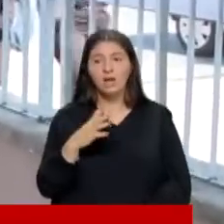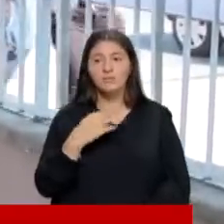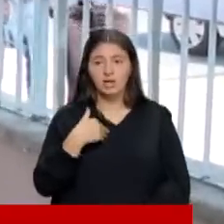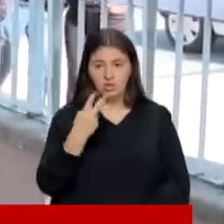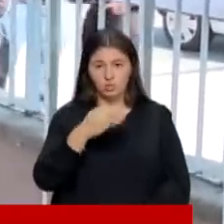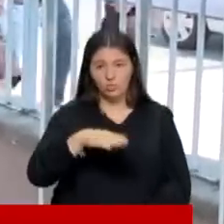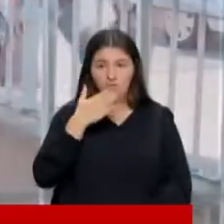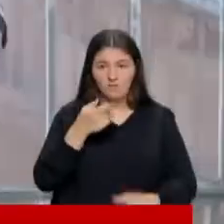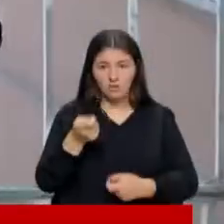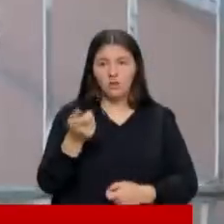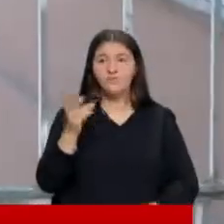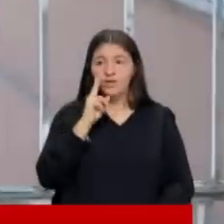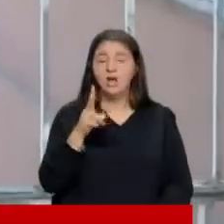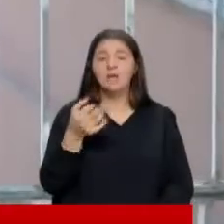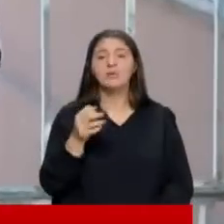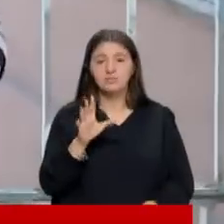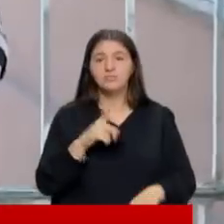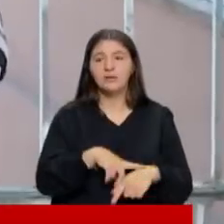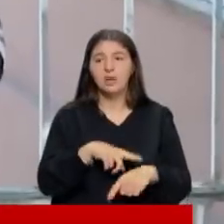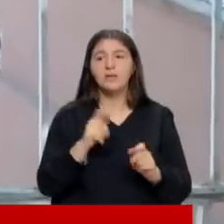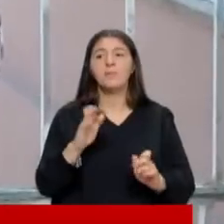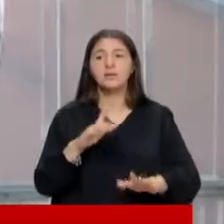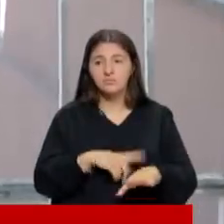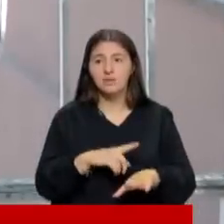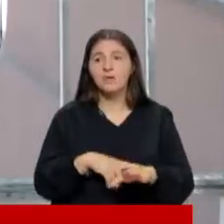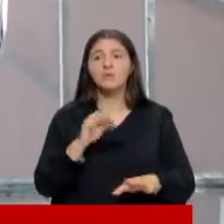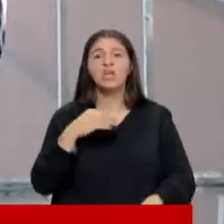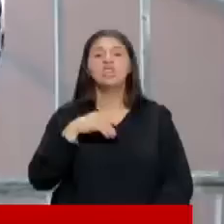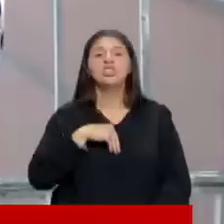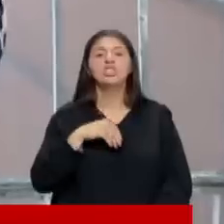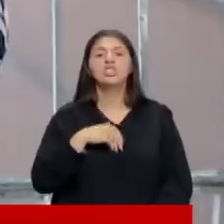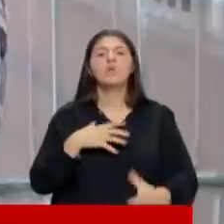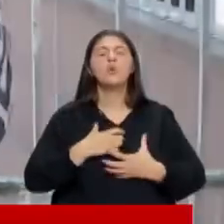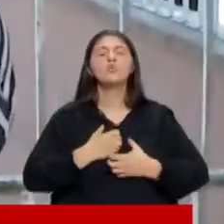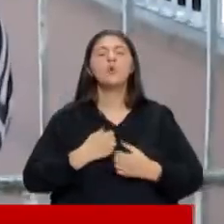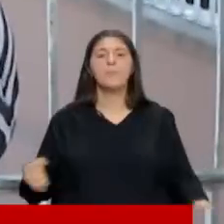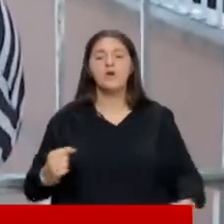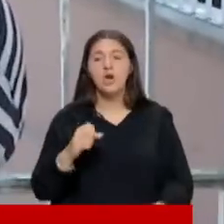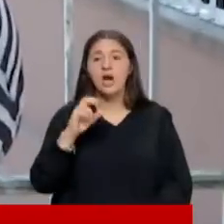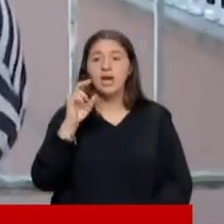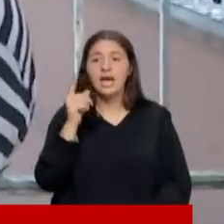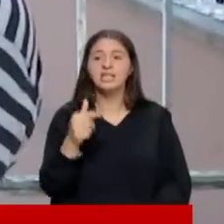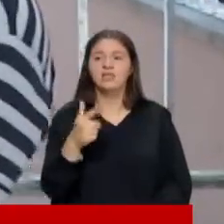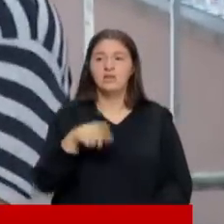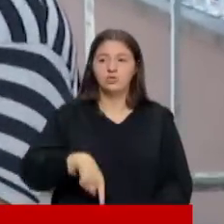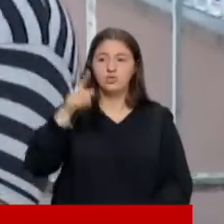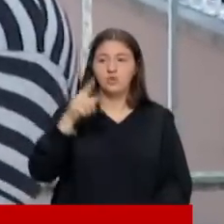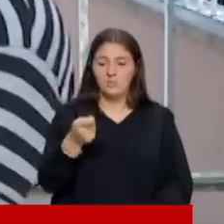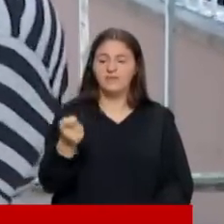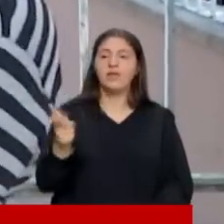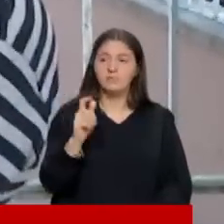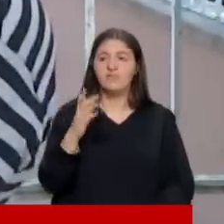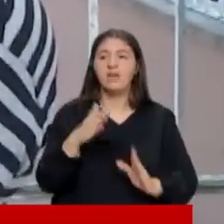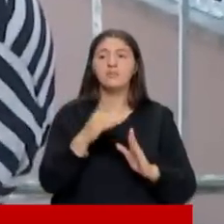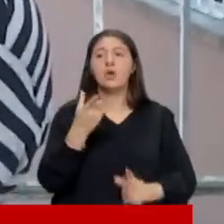ben de iki çocuk okutuyorum alamadığım zaman yapamadığım zaman böyle içimde bir şeyler kokuyor En azından harçlığı olmasa da